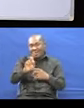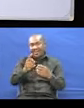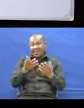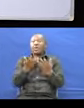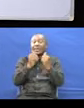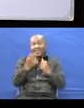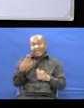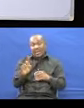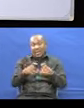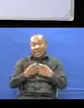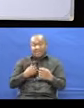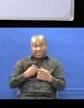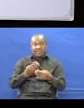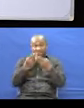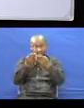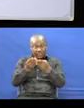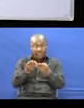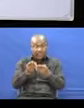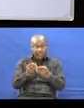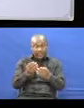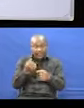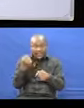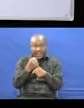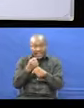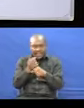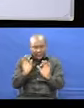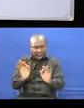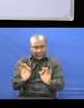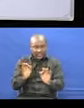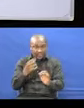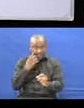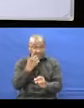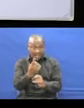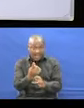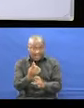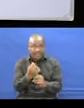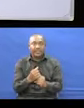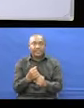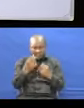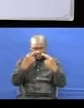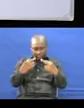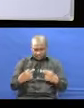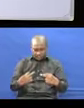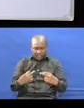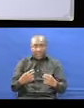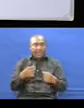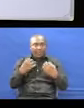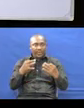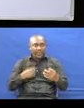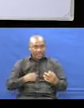kwa mazoezi yako ili ulewe vizuri. Lakini yale maduara na huu mstari ulikuwa unataka ukueleweshe namna